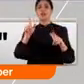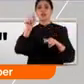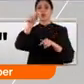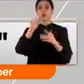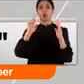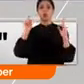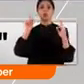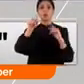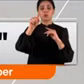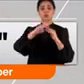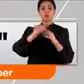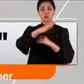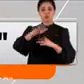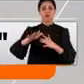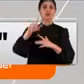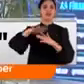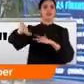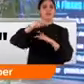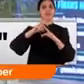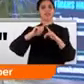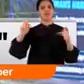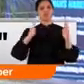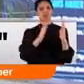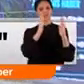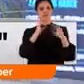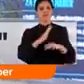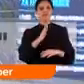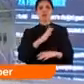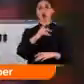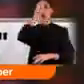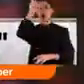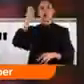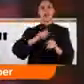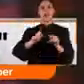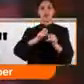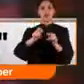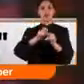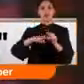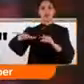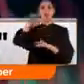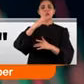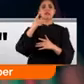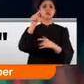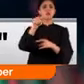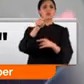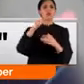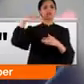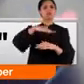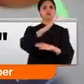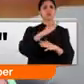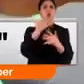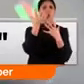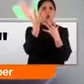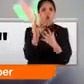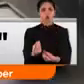gümbür büyütmeye devam ediyoruz. Erdoğan, Türkiye ekonomisinin de global piyasalardaki dalgalanmalardan ister istemez